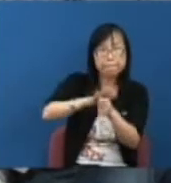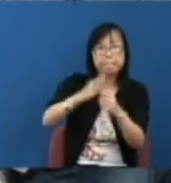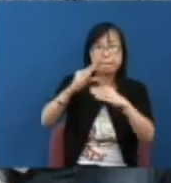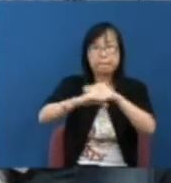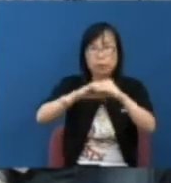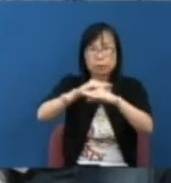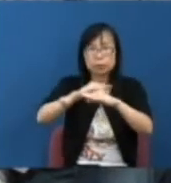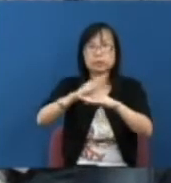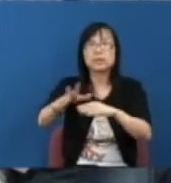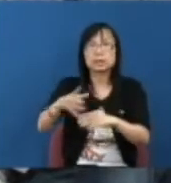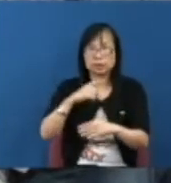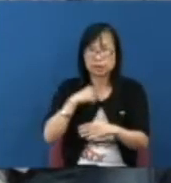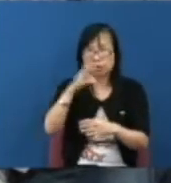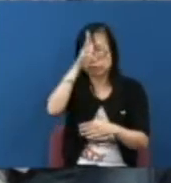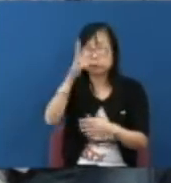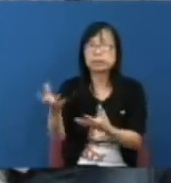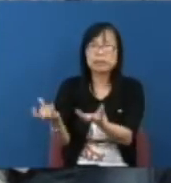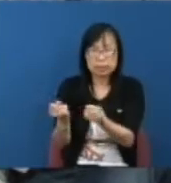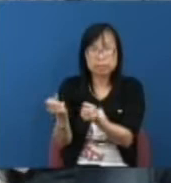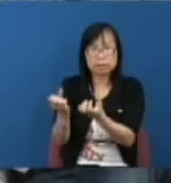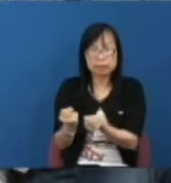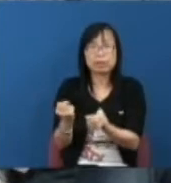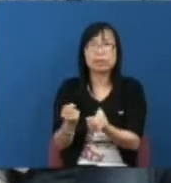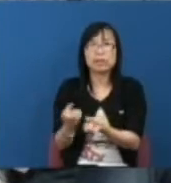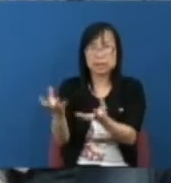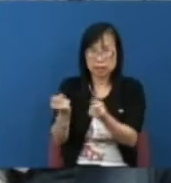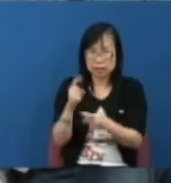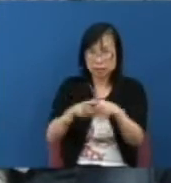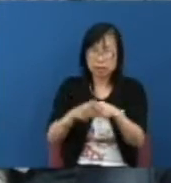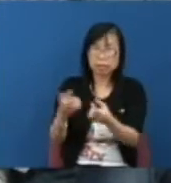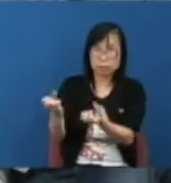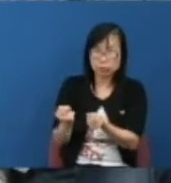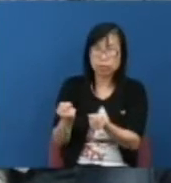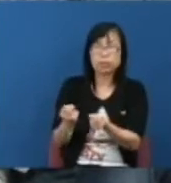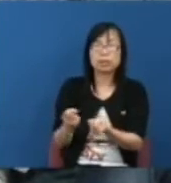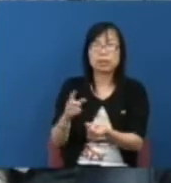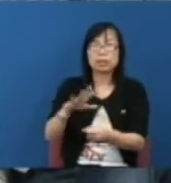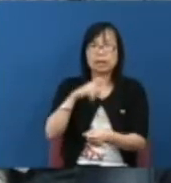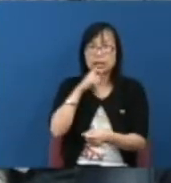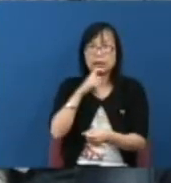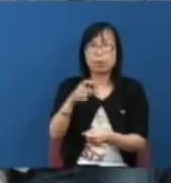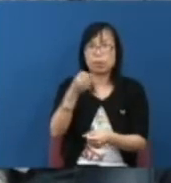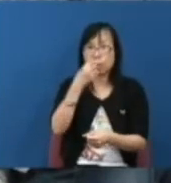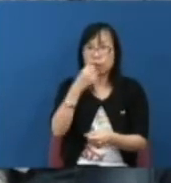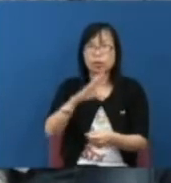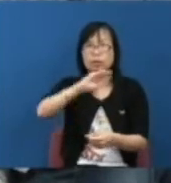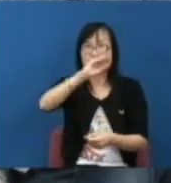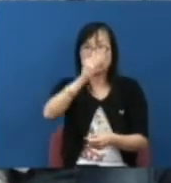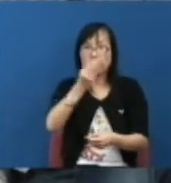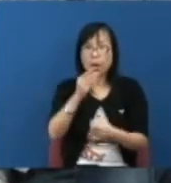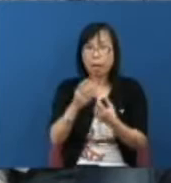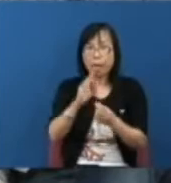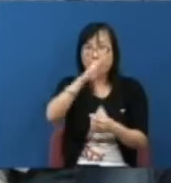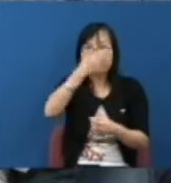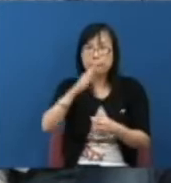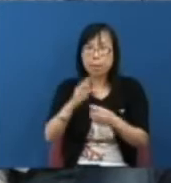府已經話採納咗，喺舊年10月咧就話正式採納咗，就話如果有本土嘅玻璃磚回收咧，就會